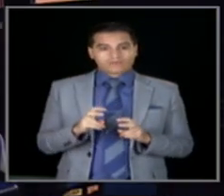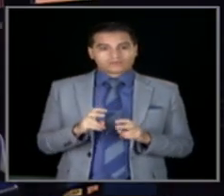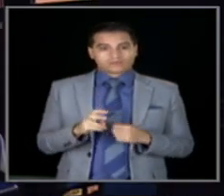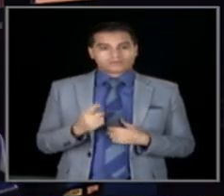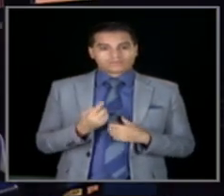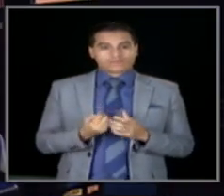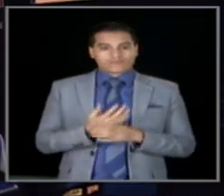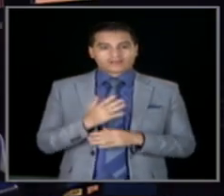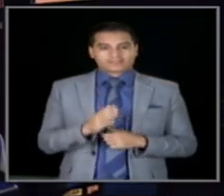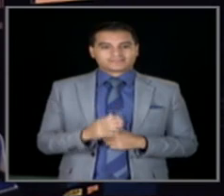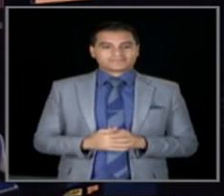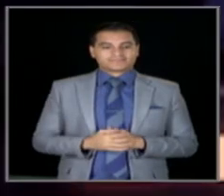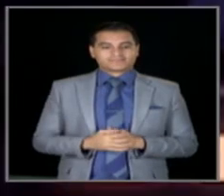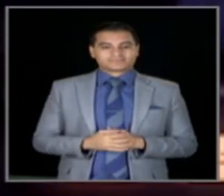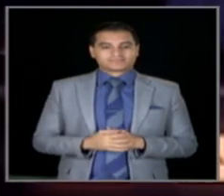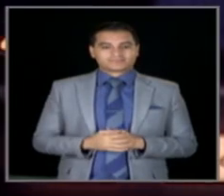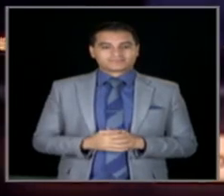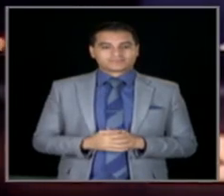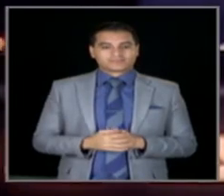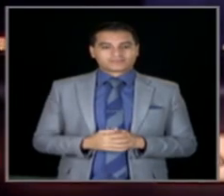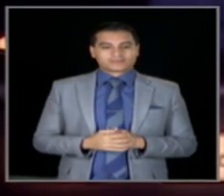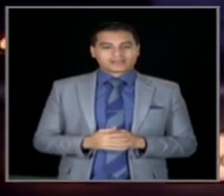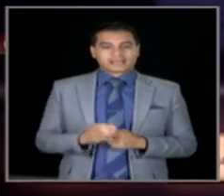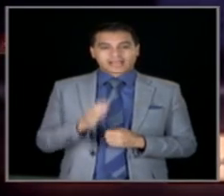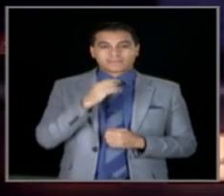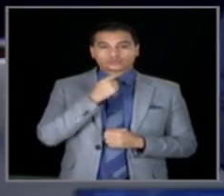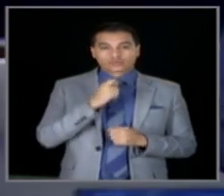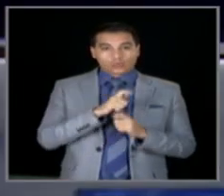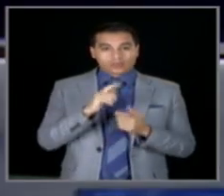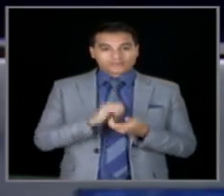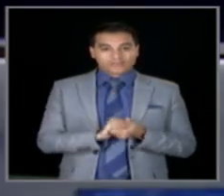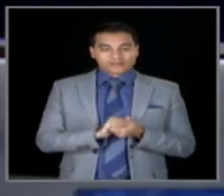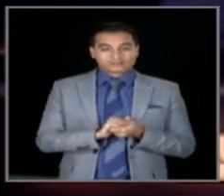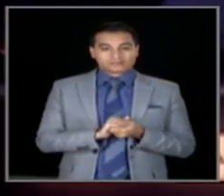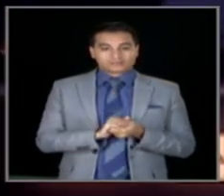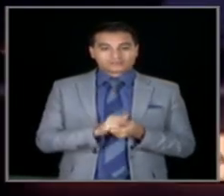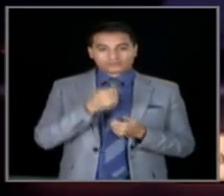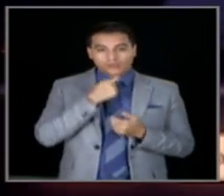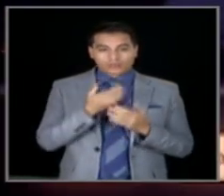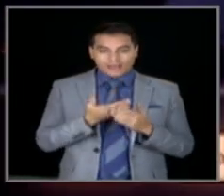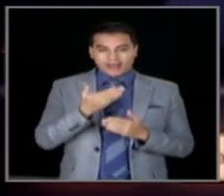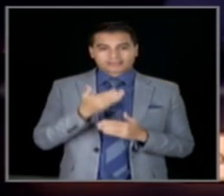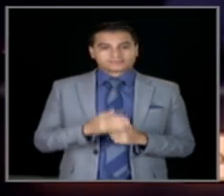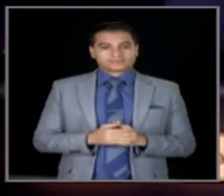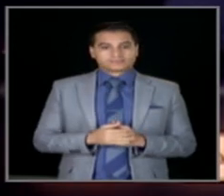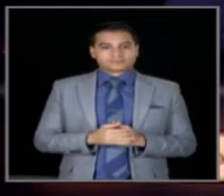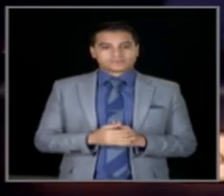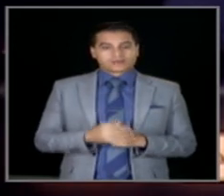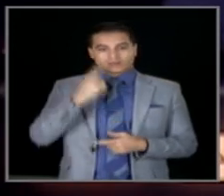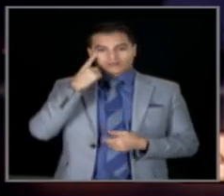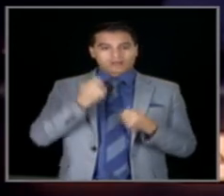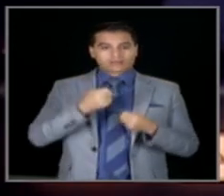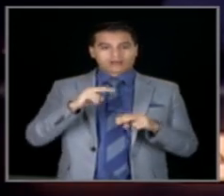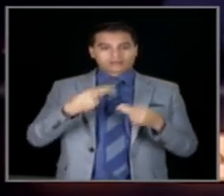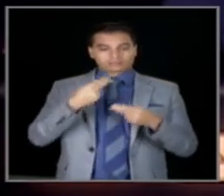خليها مفاجأة. مفاجأة؟ طيب. عايز الإجابات بصوت واضح. شو؟ عالي صوتك شوي. تحت